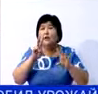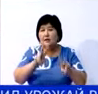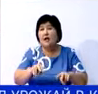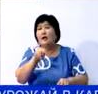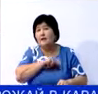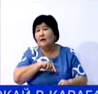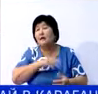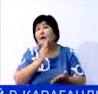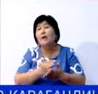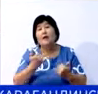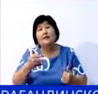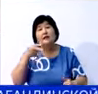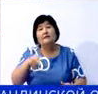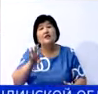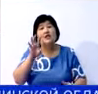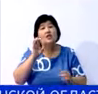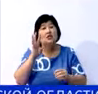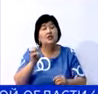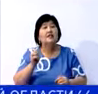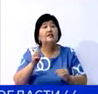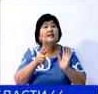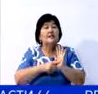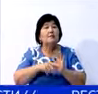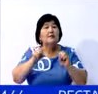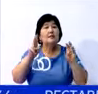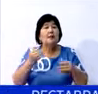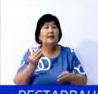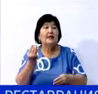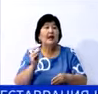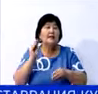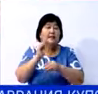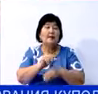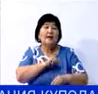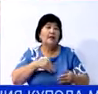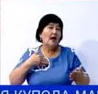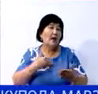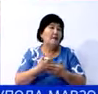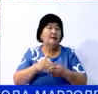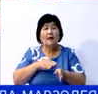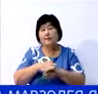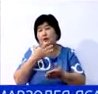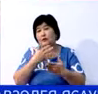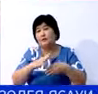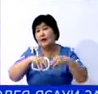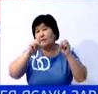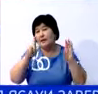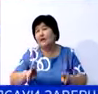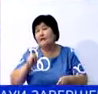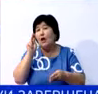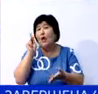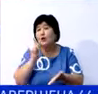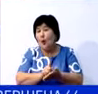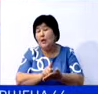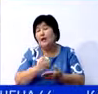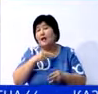передовой. На сегодня 2400 сельспециалистов получили надбавки за самоотверженное выполнение своего профессионального долга.